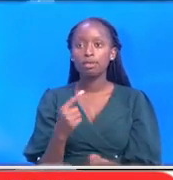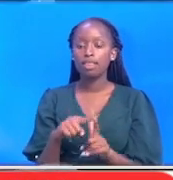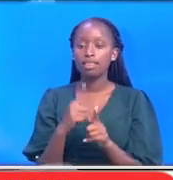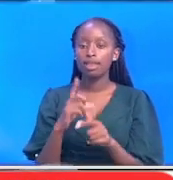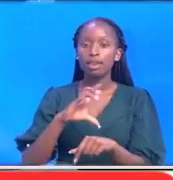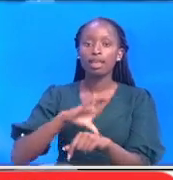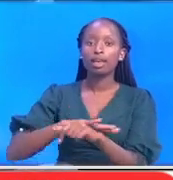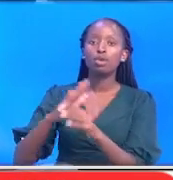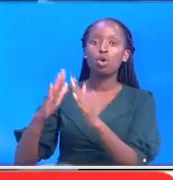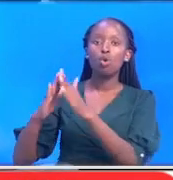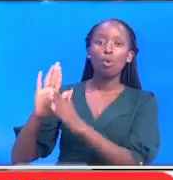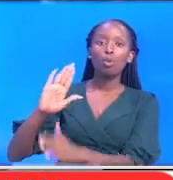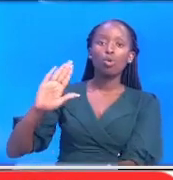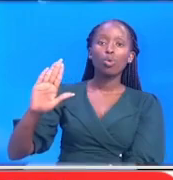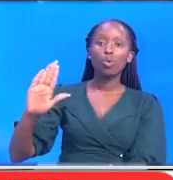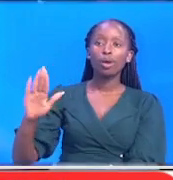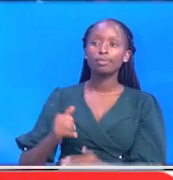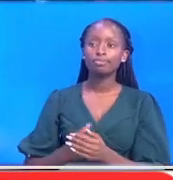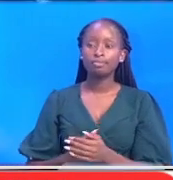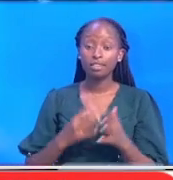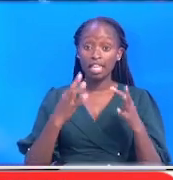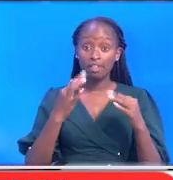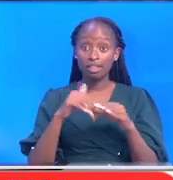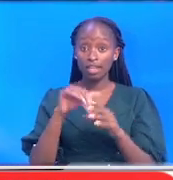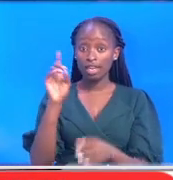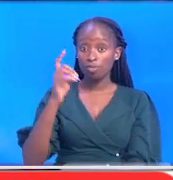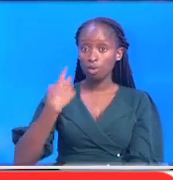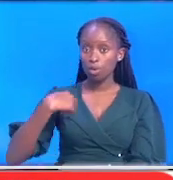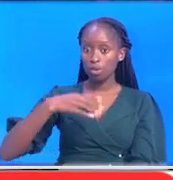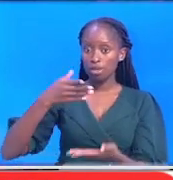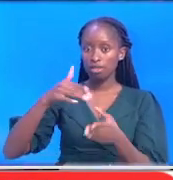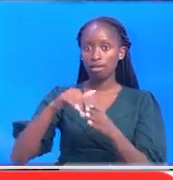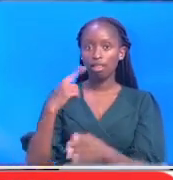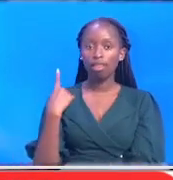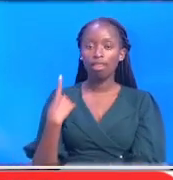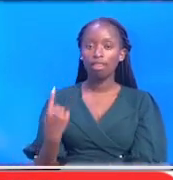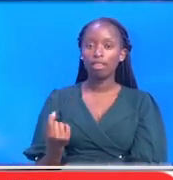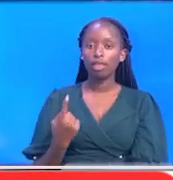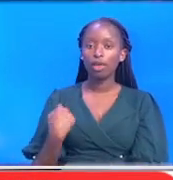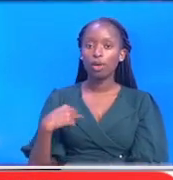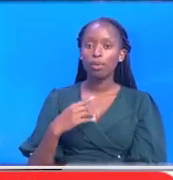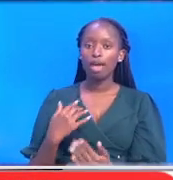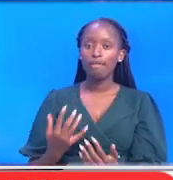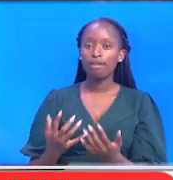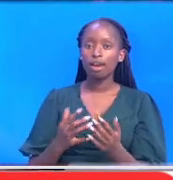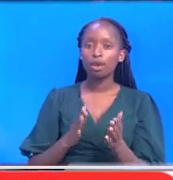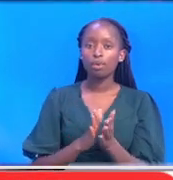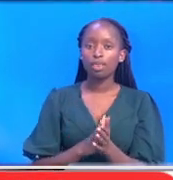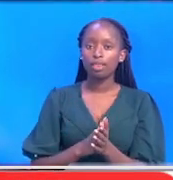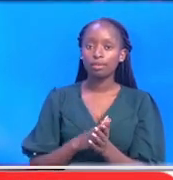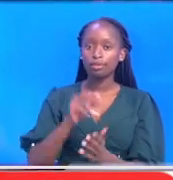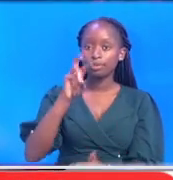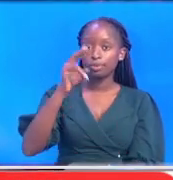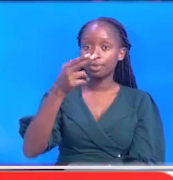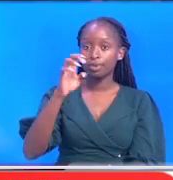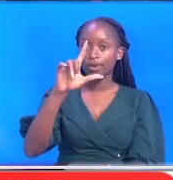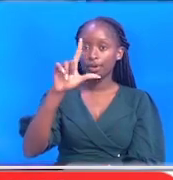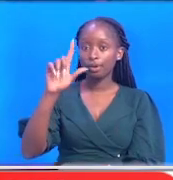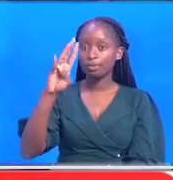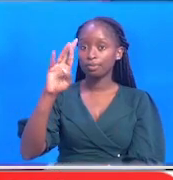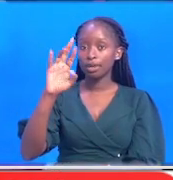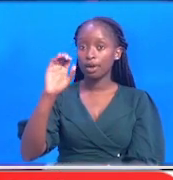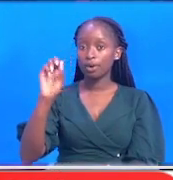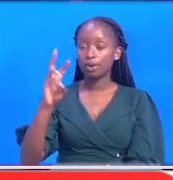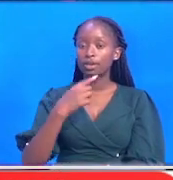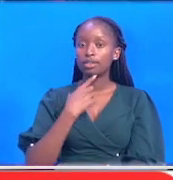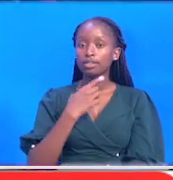nyumba. Haya, kama ni Nairobi, si tulikuwa Nairobi juzi? Sisi tulibebwa na mahuru bado tukisema tunataka nyumba yetu.